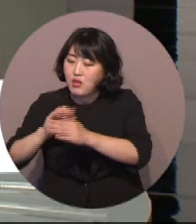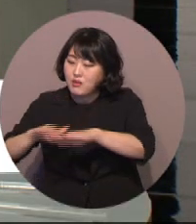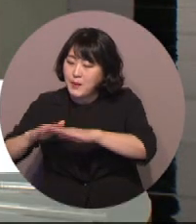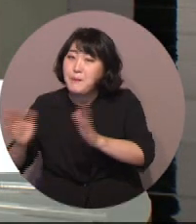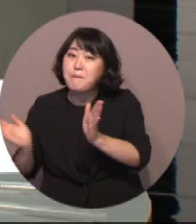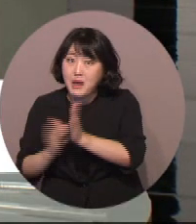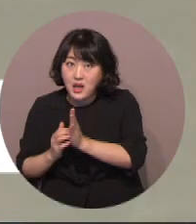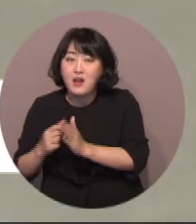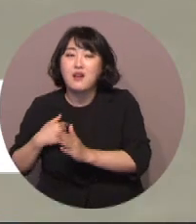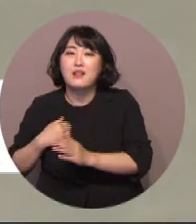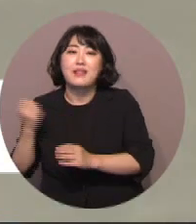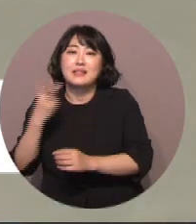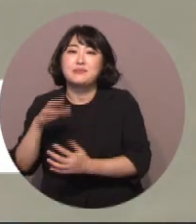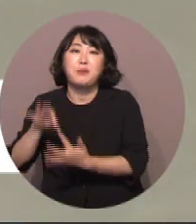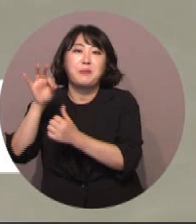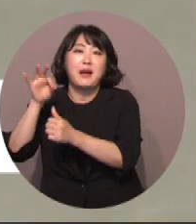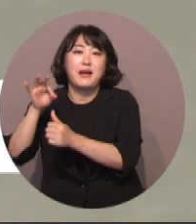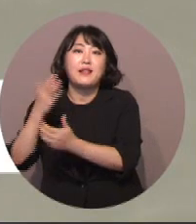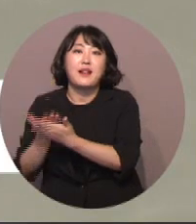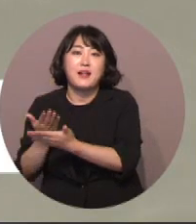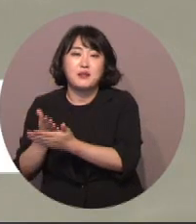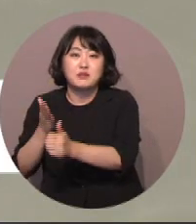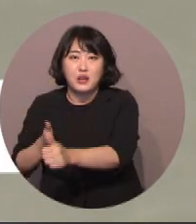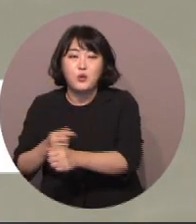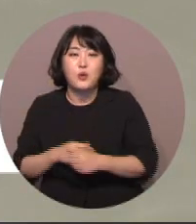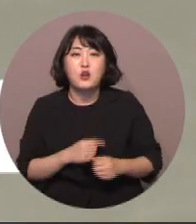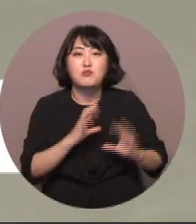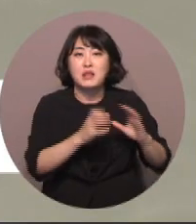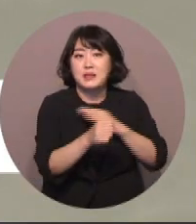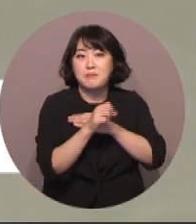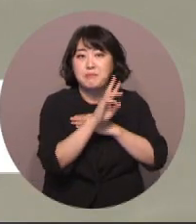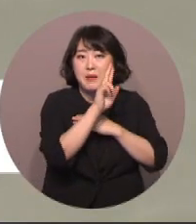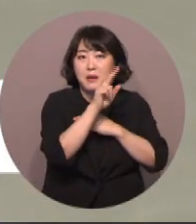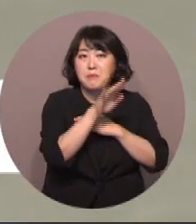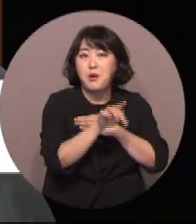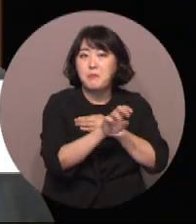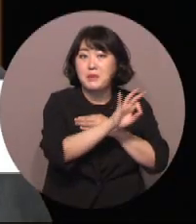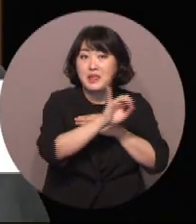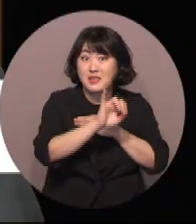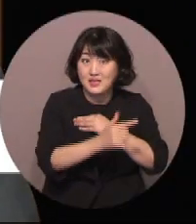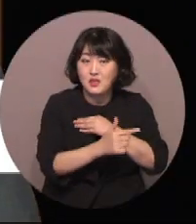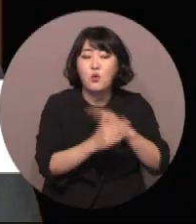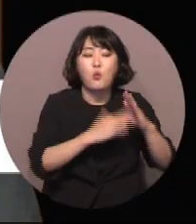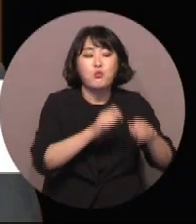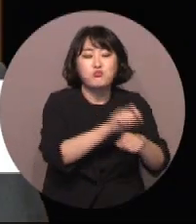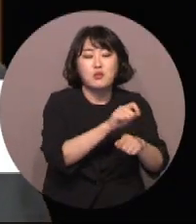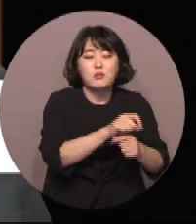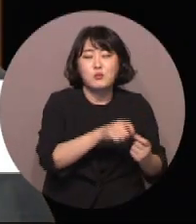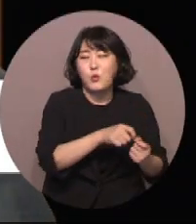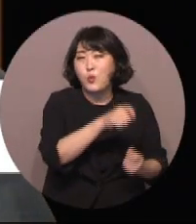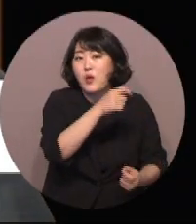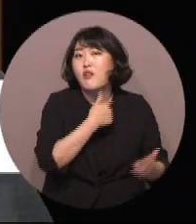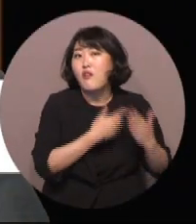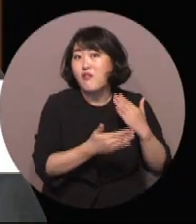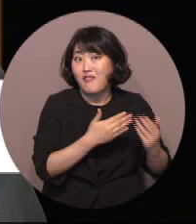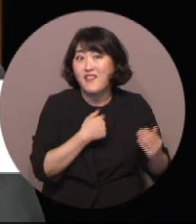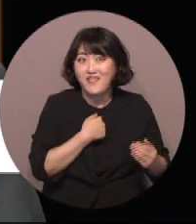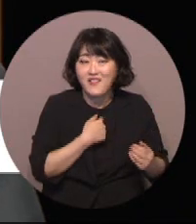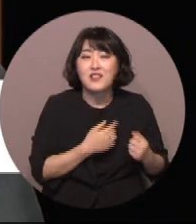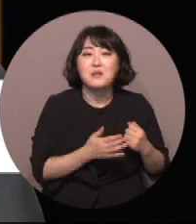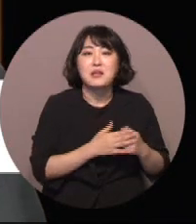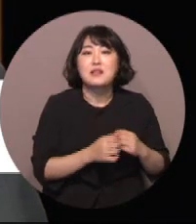선택해 달라 고 강조했고 국민의 힘 박 범인 후보는 공직 생활을 바탕으로 기운 행정 역량을 앞세워